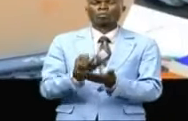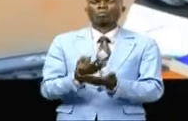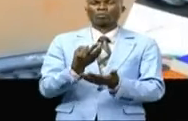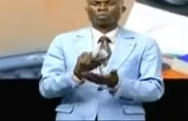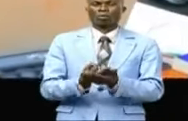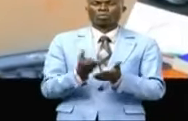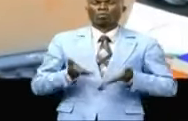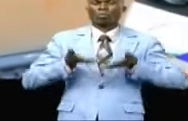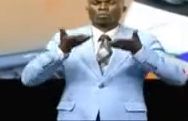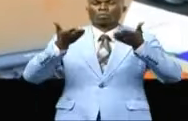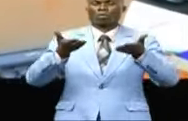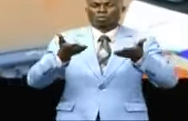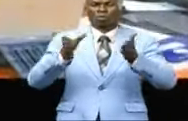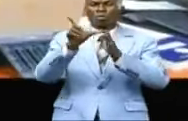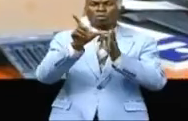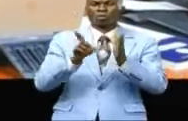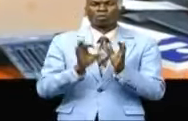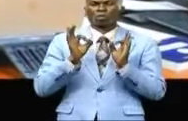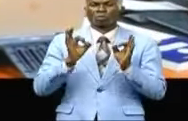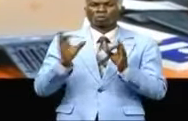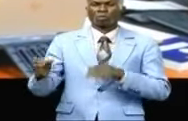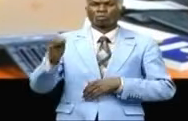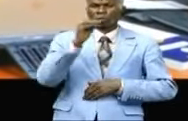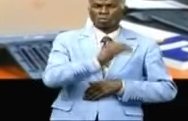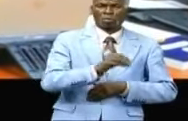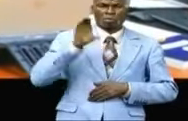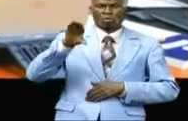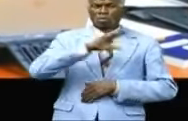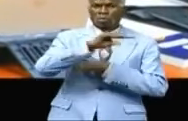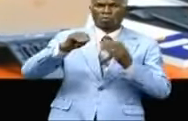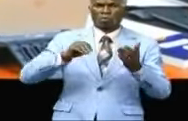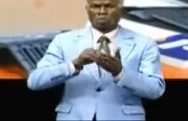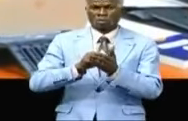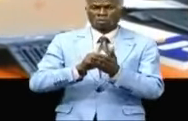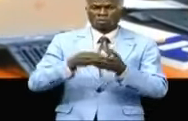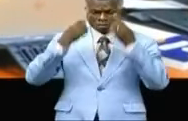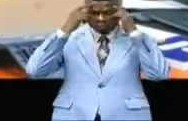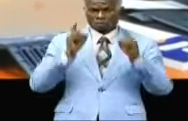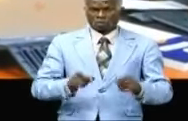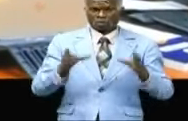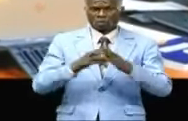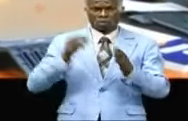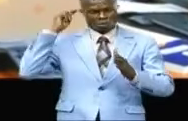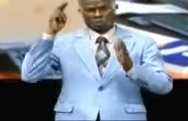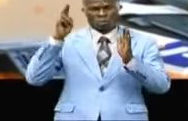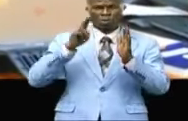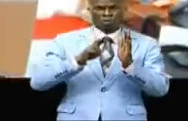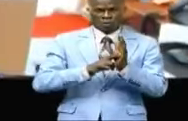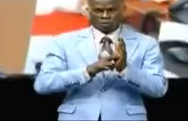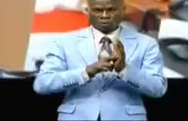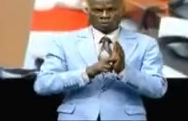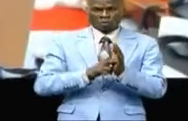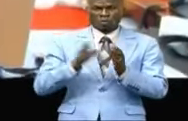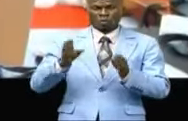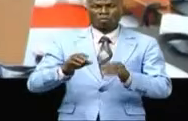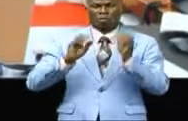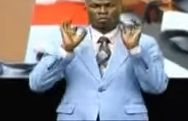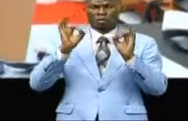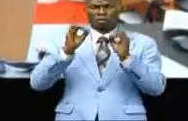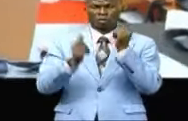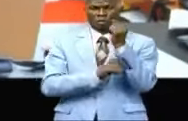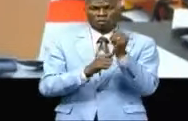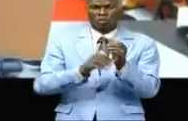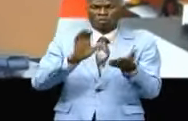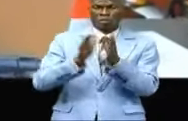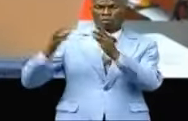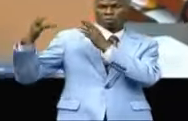financières propose qu'un nouveau liquidateur soit nommé par la Banque centrale en accord avec le gouvernement. Ces nouveaux liquidateurs devraient se